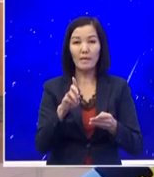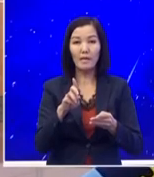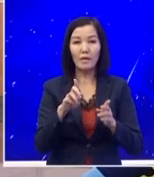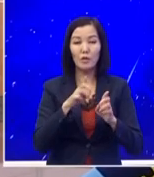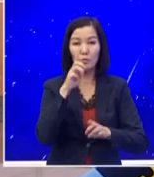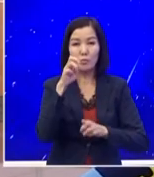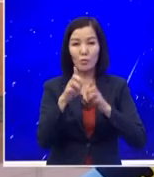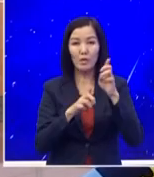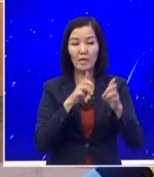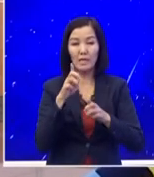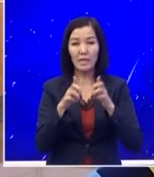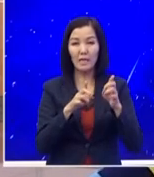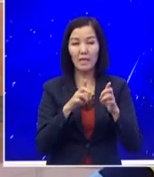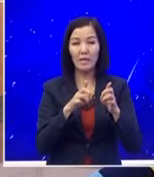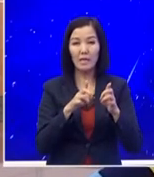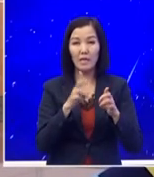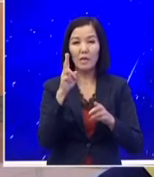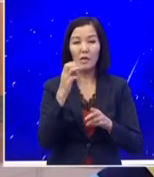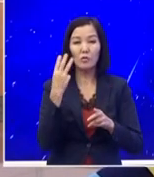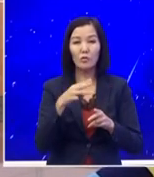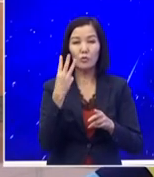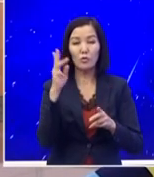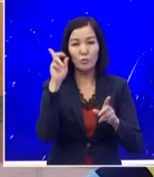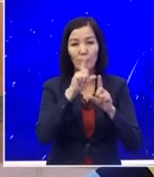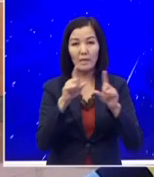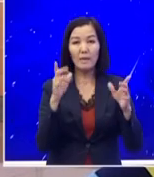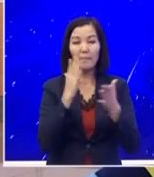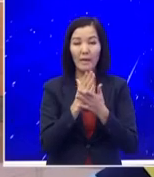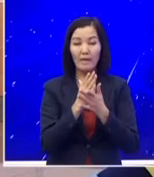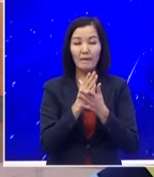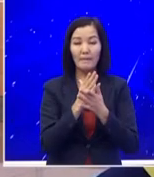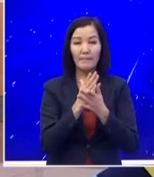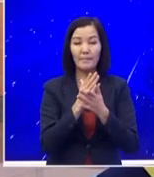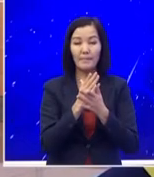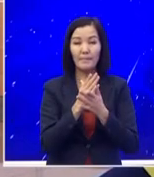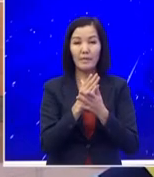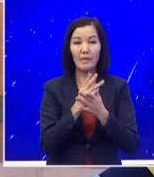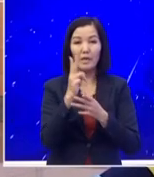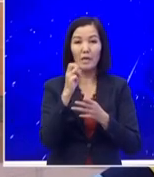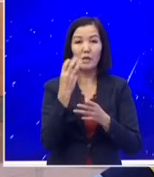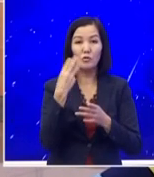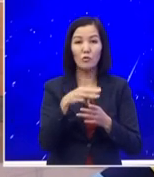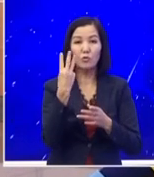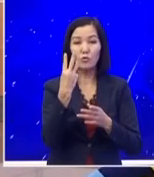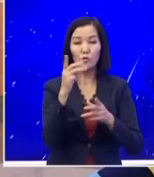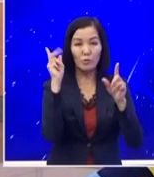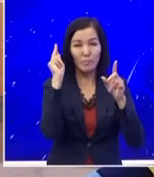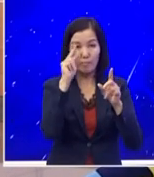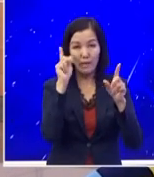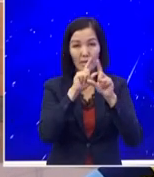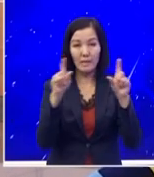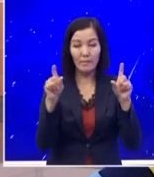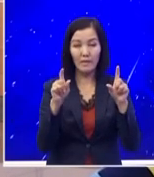спутниктік режимде 233 мектеп бар. Сол 233 мектептің